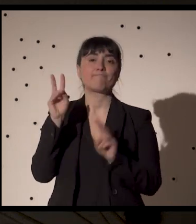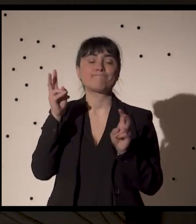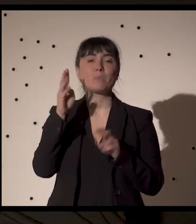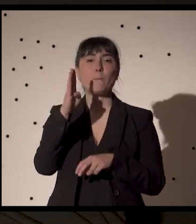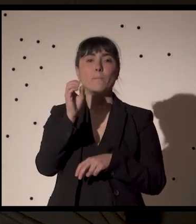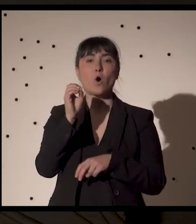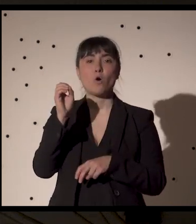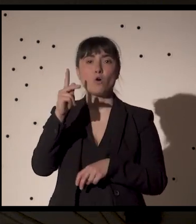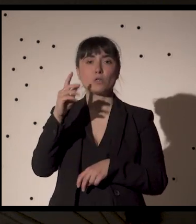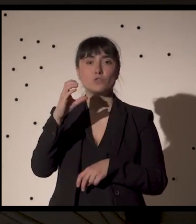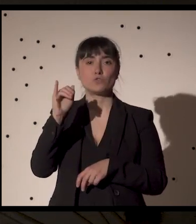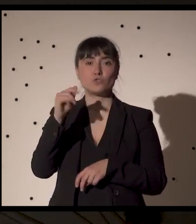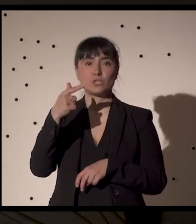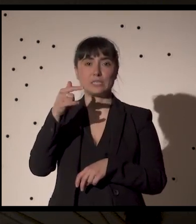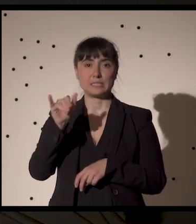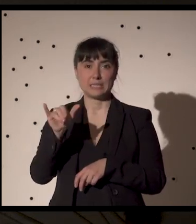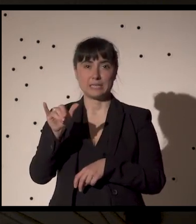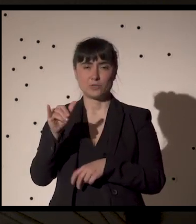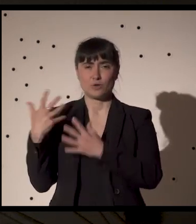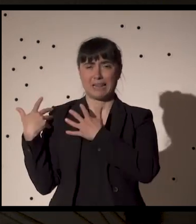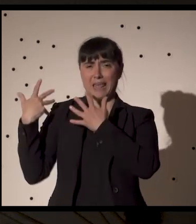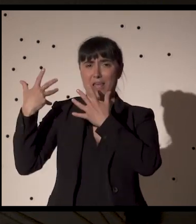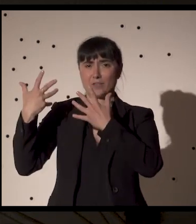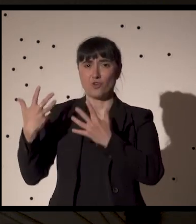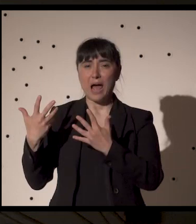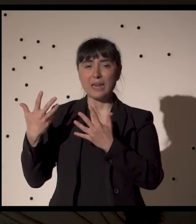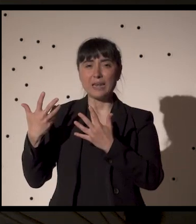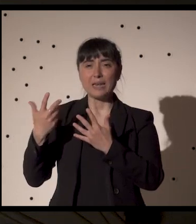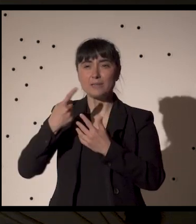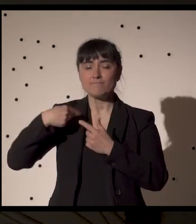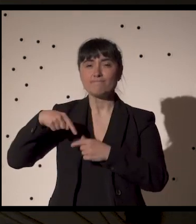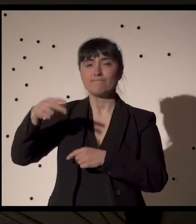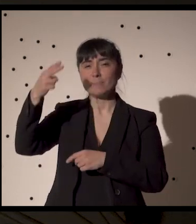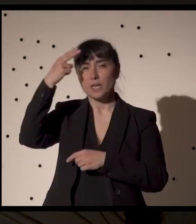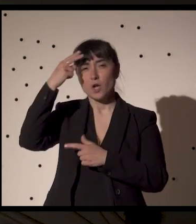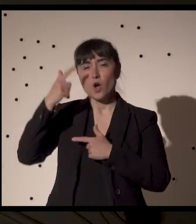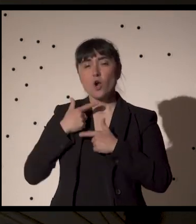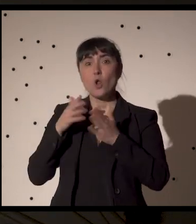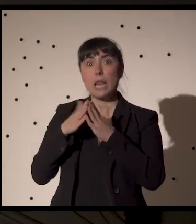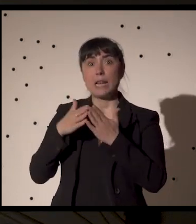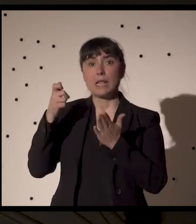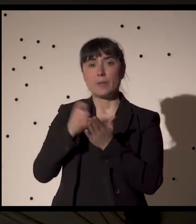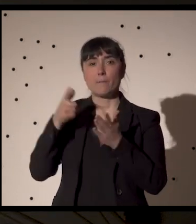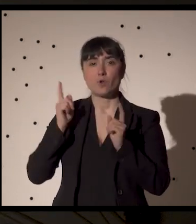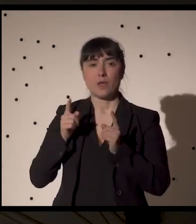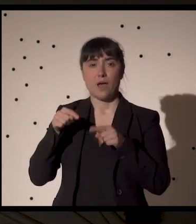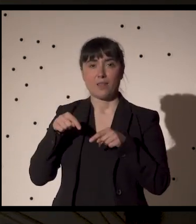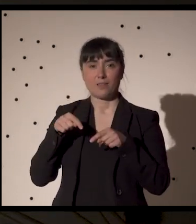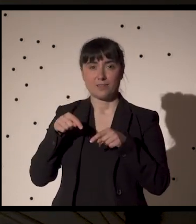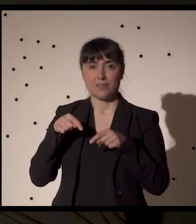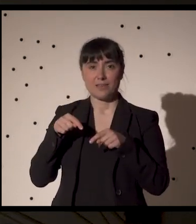che da oltre 10 anni ci fa tornare sul tema dei libri sul valore della lettura Che presentiamo Guarda caso proprio in questo